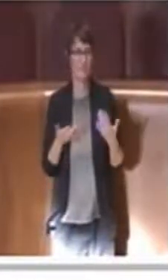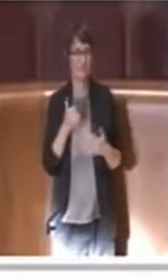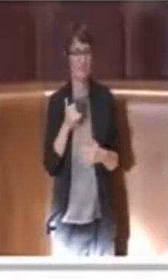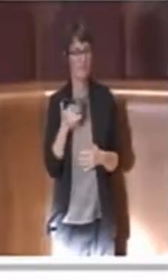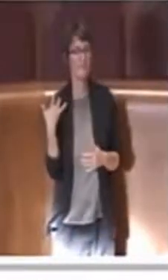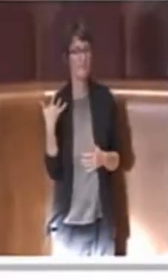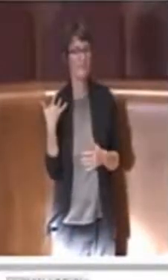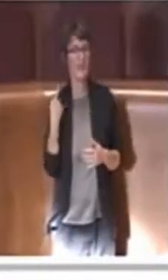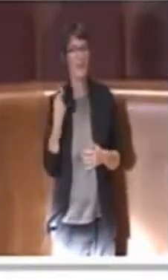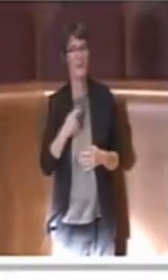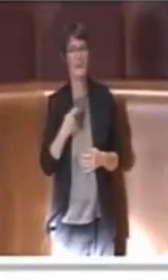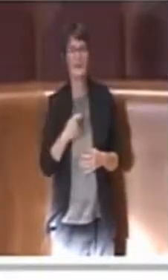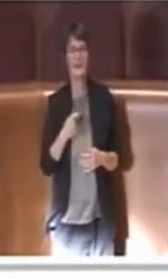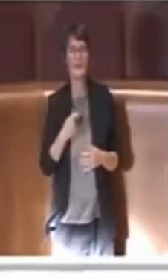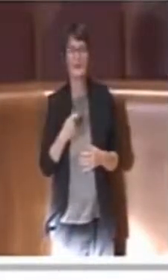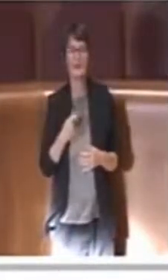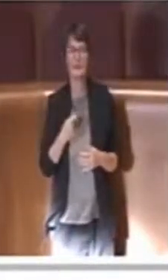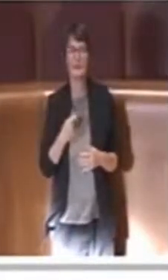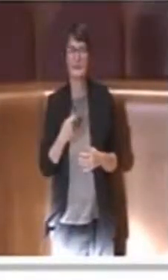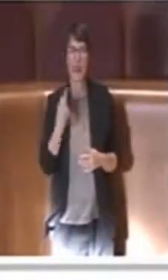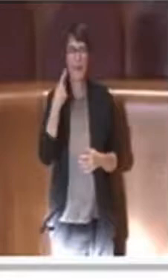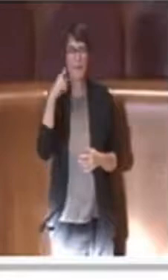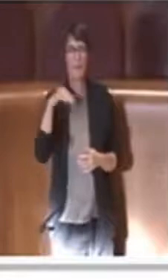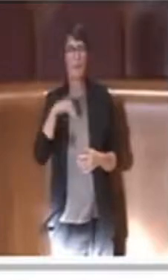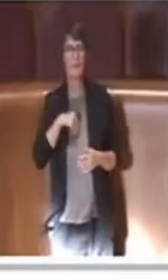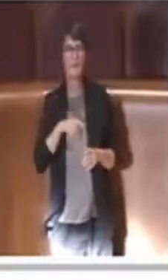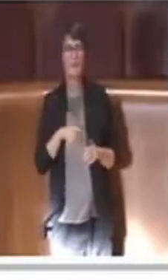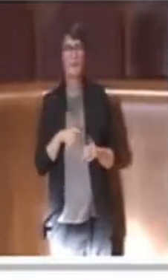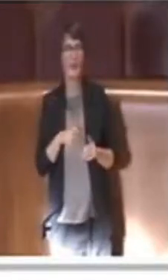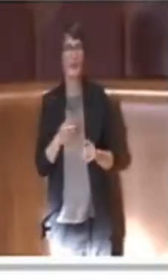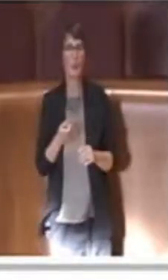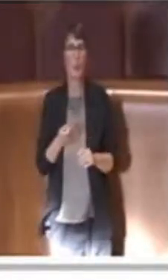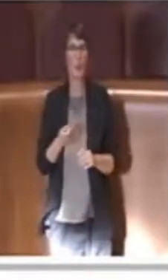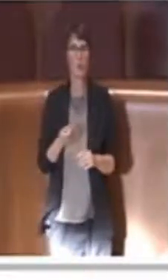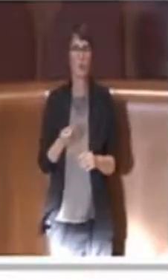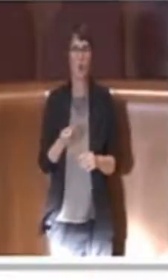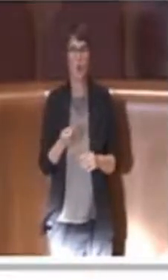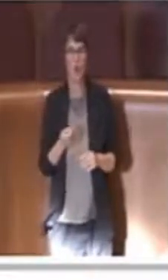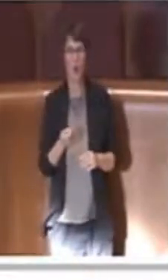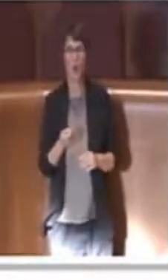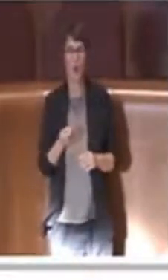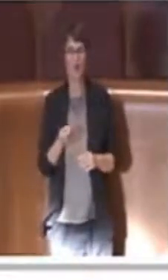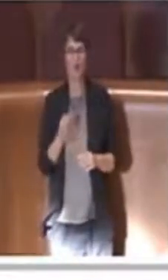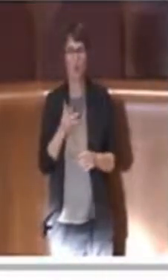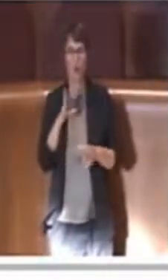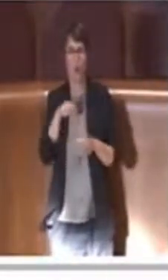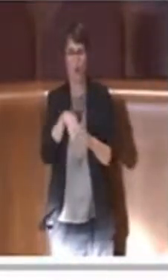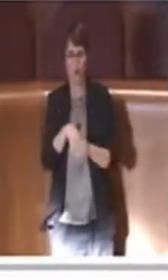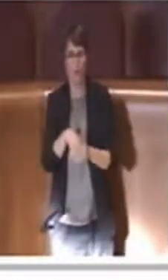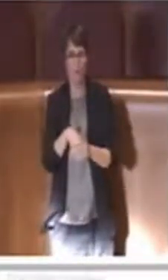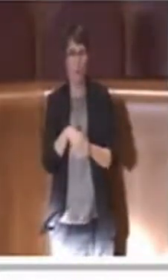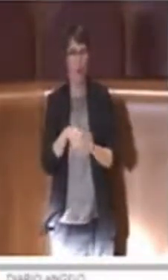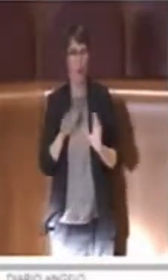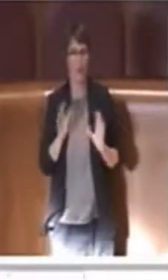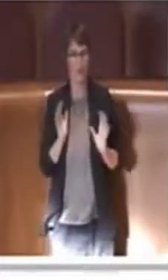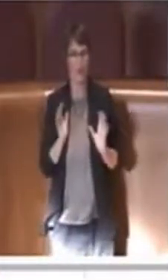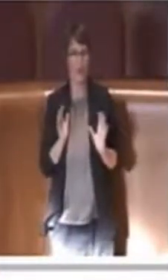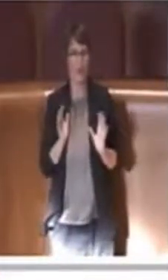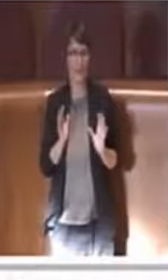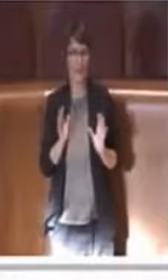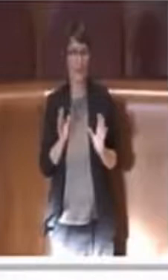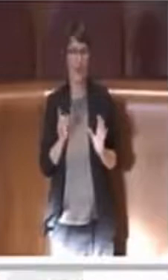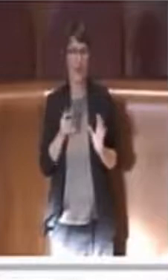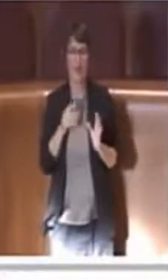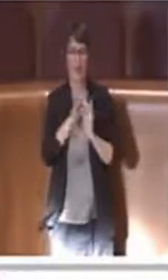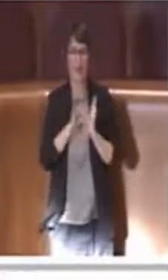Grazie Presidente, mi sento un po' chiamata in causa, diciamo un po' tantino, da questo ordine